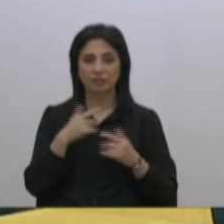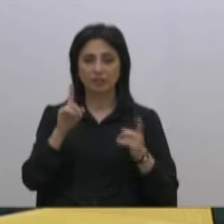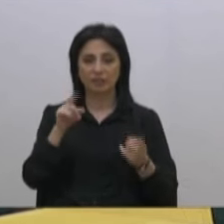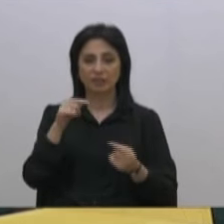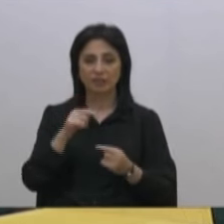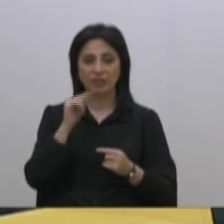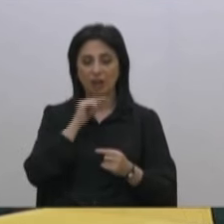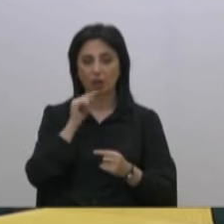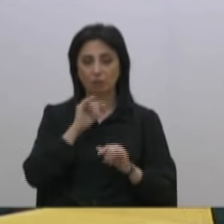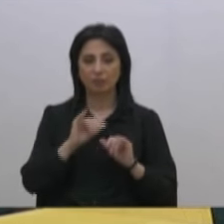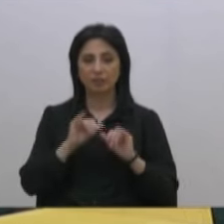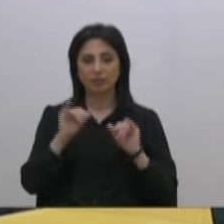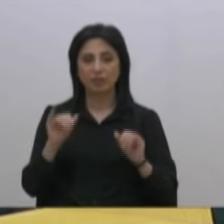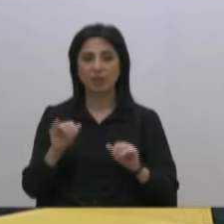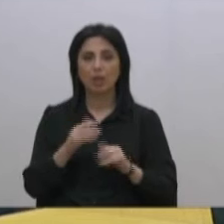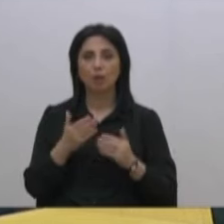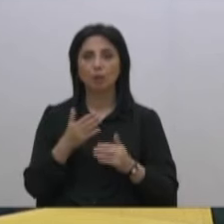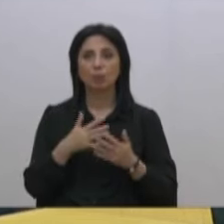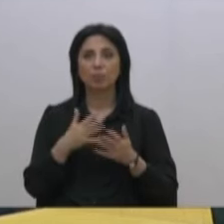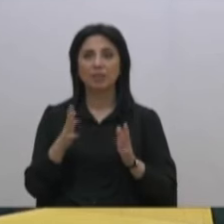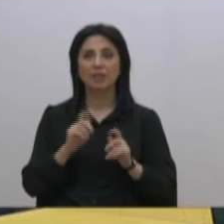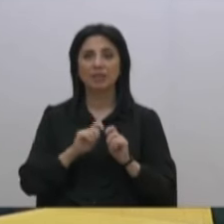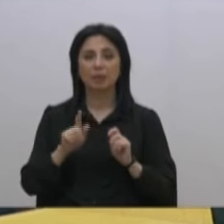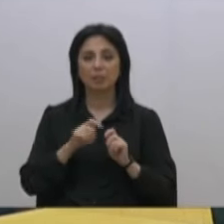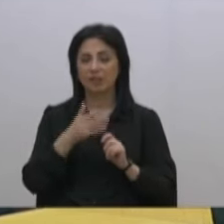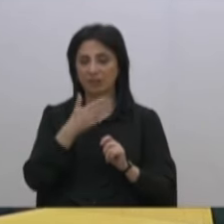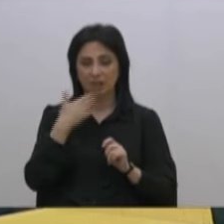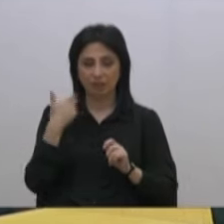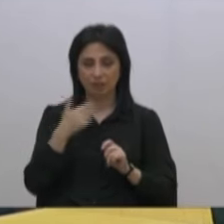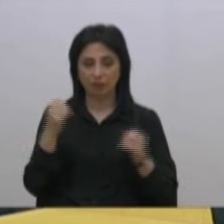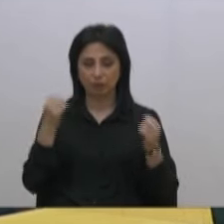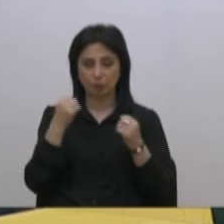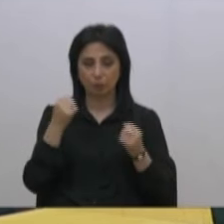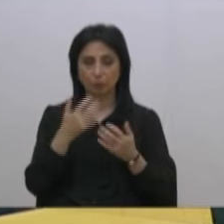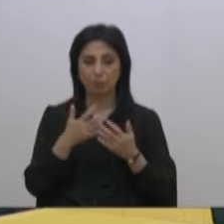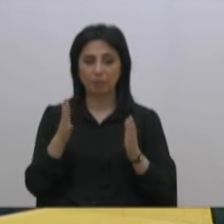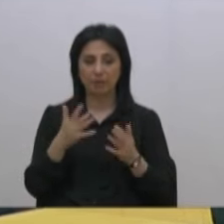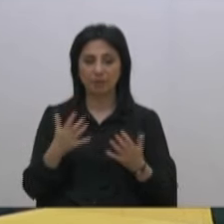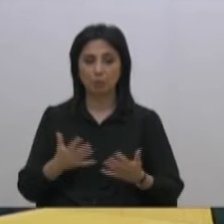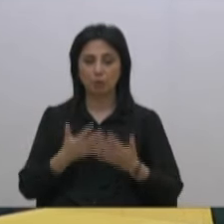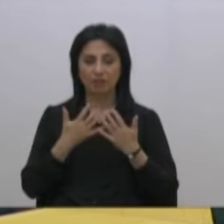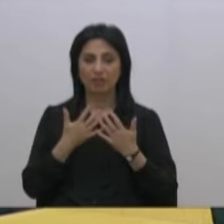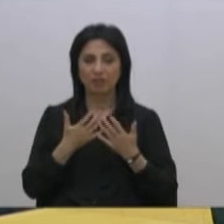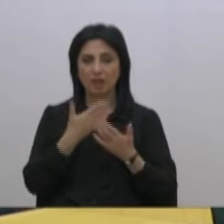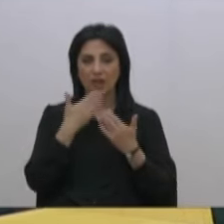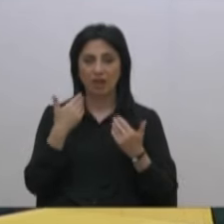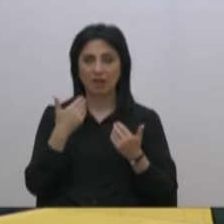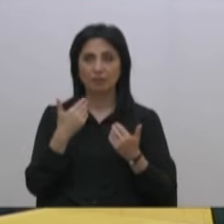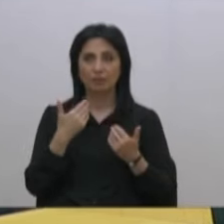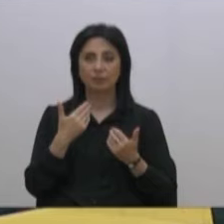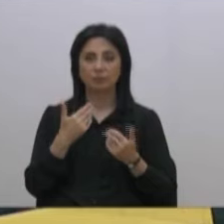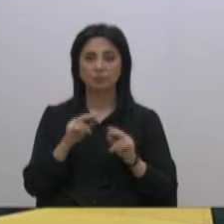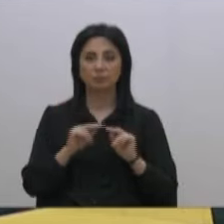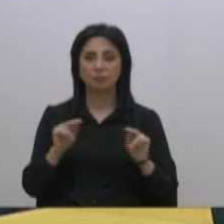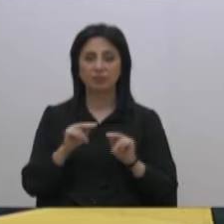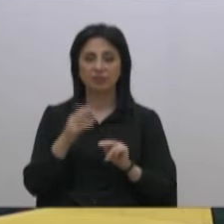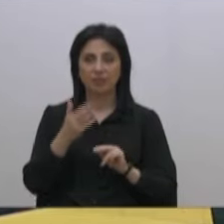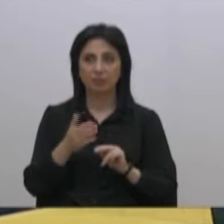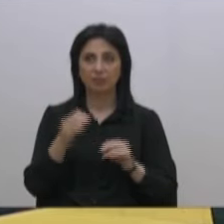სათანადო ეკონომიკური ზრდა, თუ მეტი დაფინანსება არ აქვს სპორტს, თუ მეტი მოტივაცია არ აქვთ